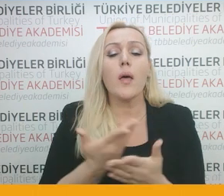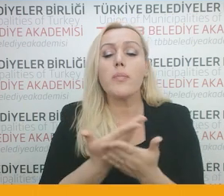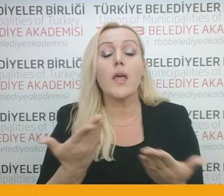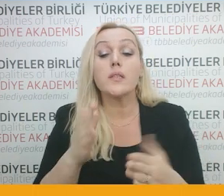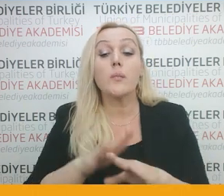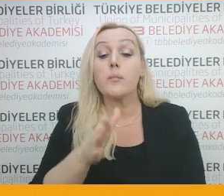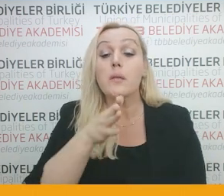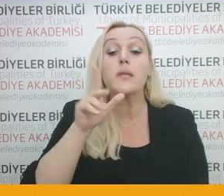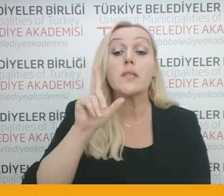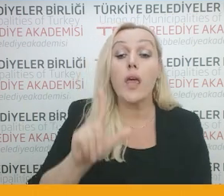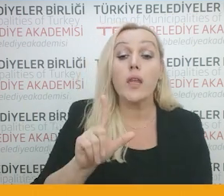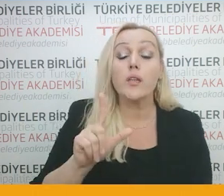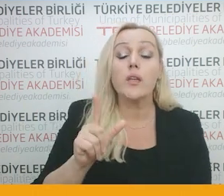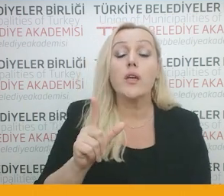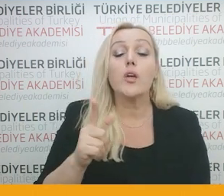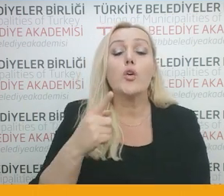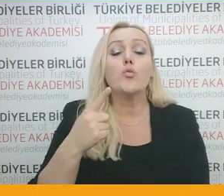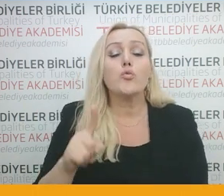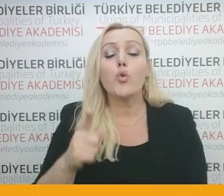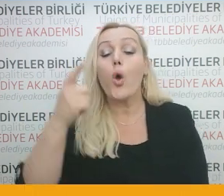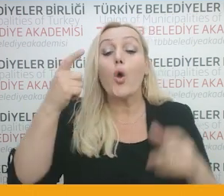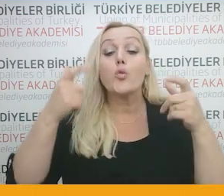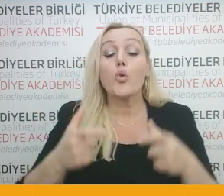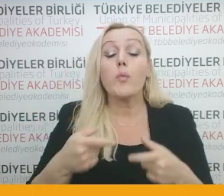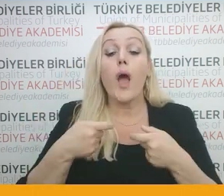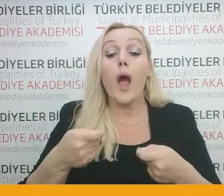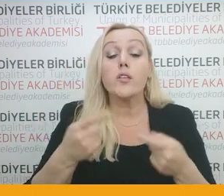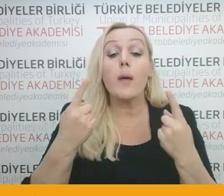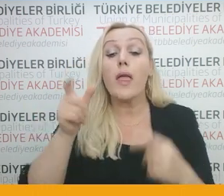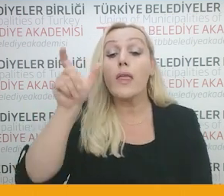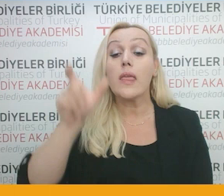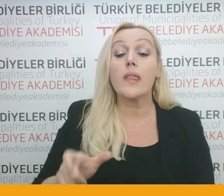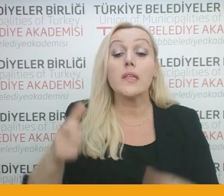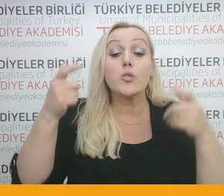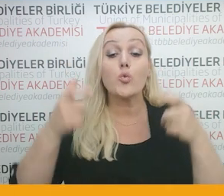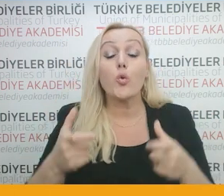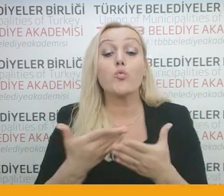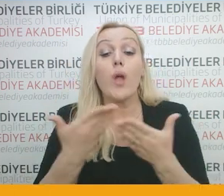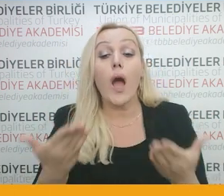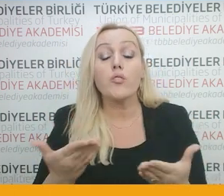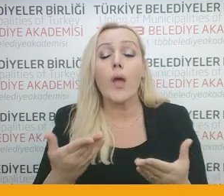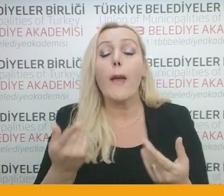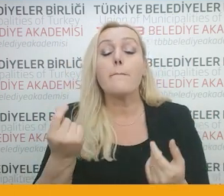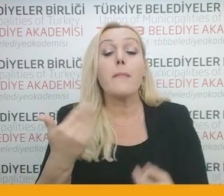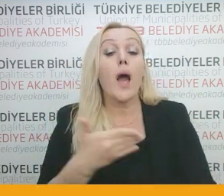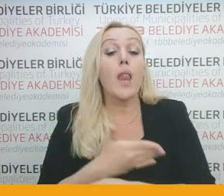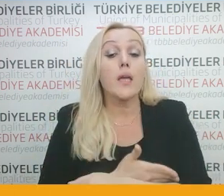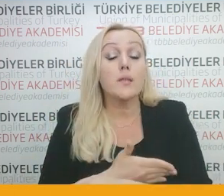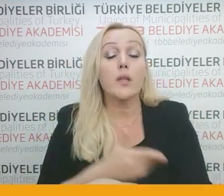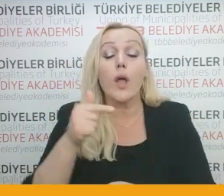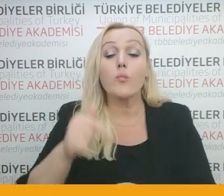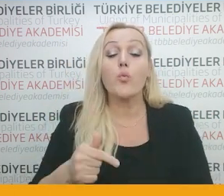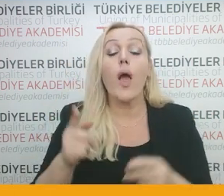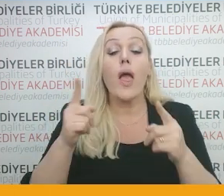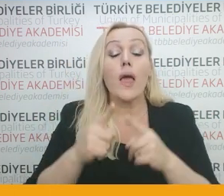yapacağını bilmesi gerekir. Çünkü sorumluluk harcama yetkisindedir. O birimin harcama yetkisindedir. Ancak mali hizmetler birimi bu